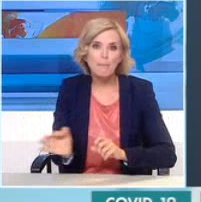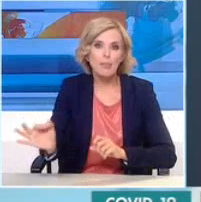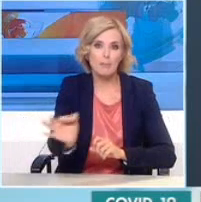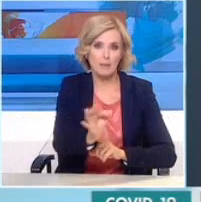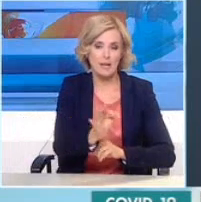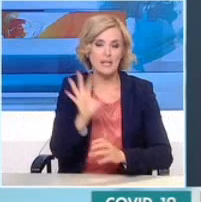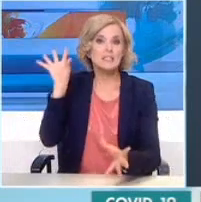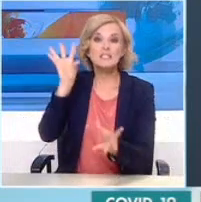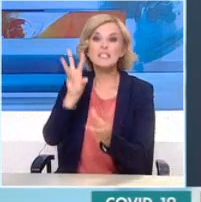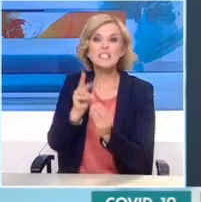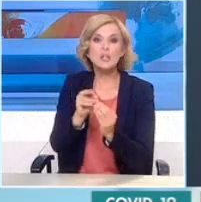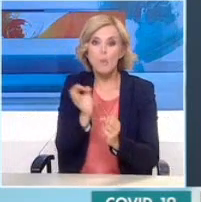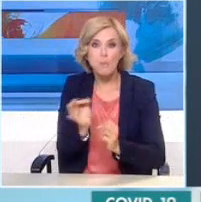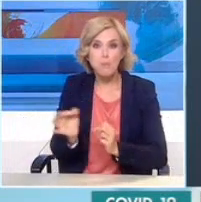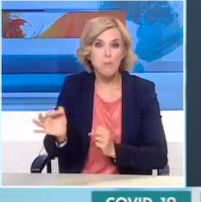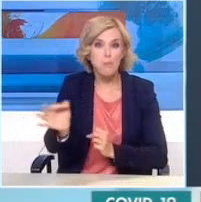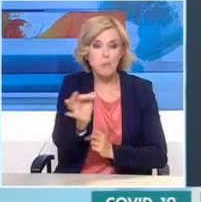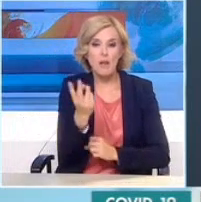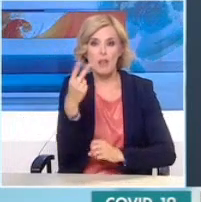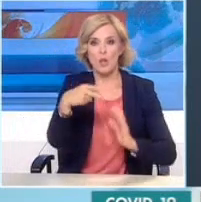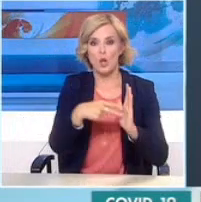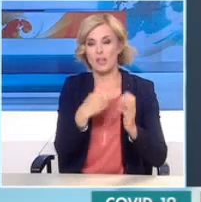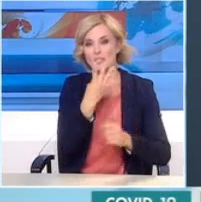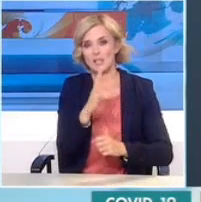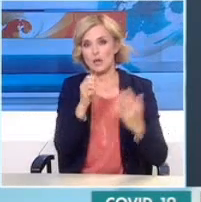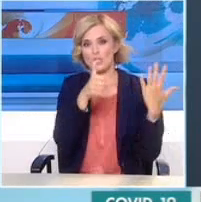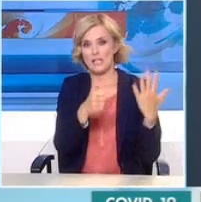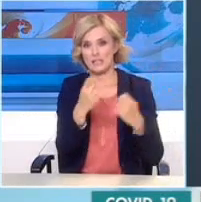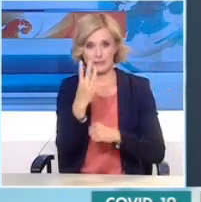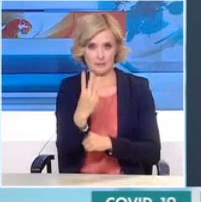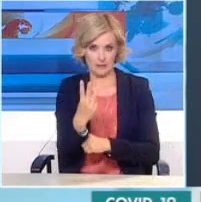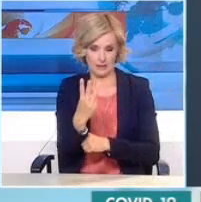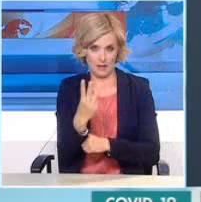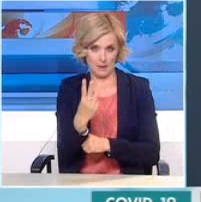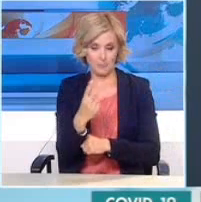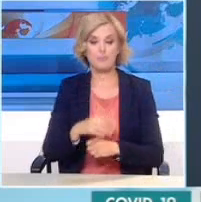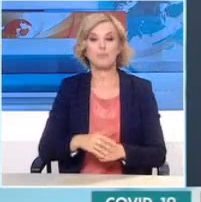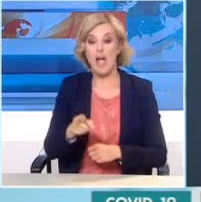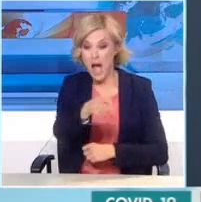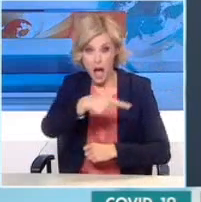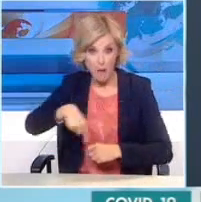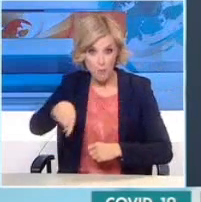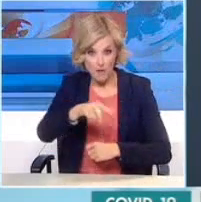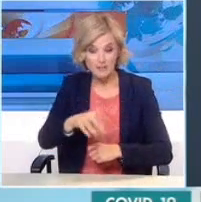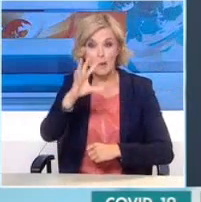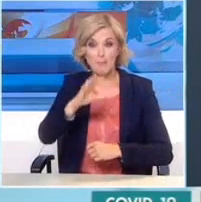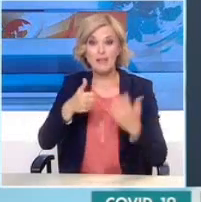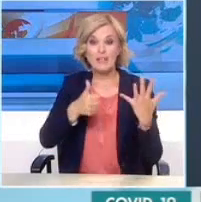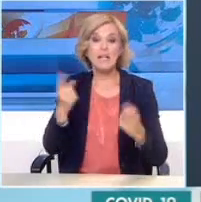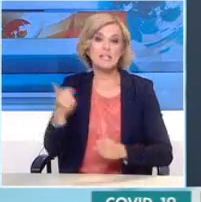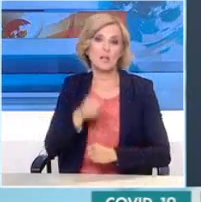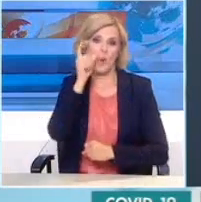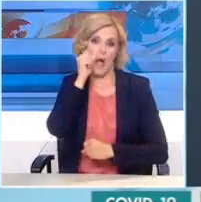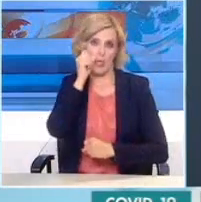Ο συνολικός αριθμός των κρούσματων είναι 2.463, εκ των οποίων το 56% αφορά